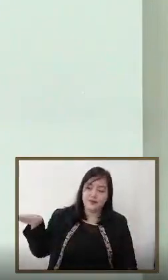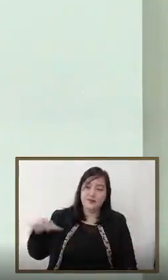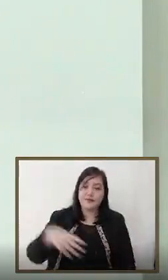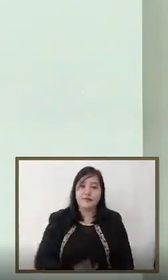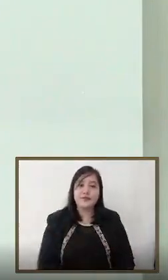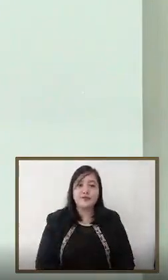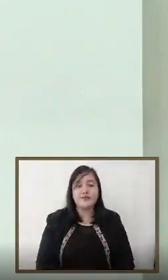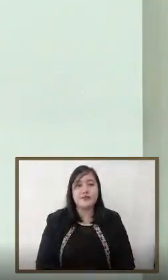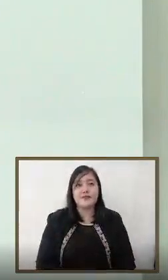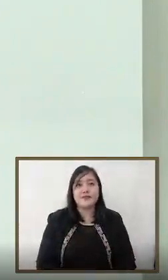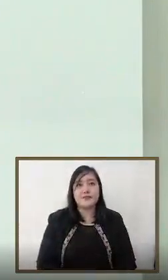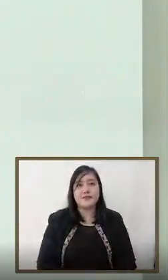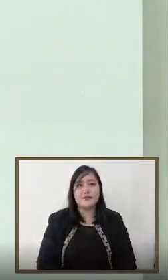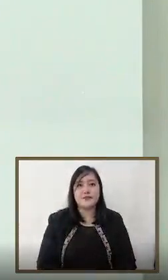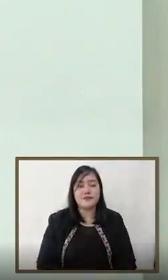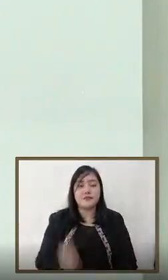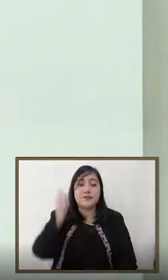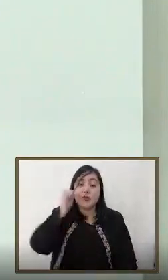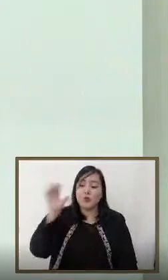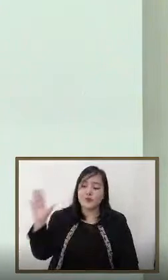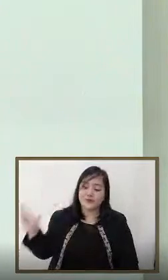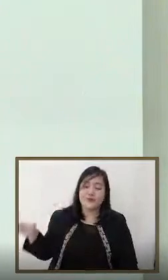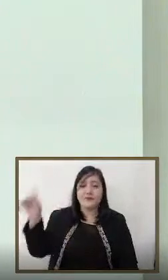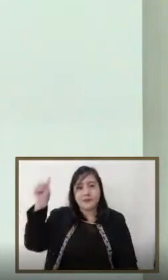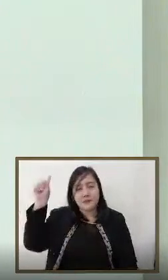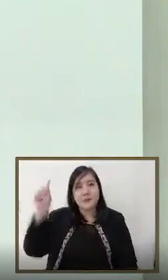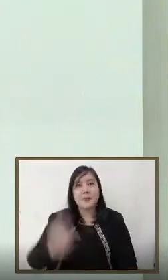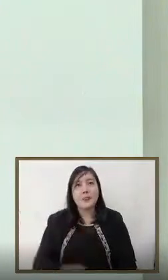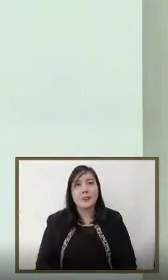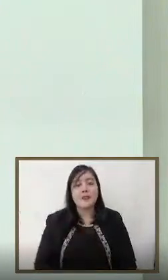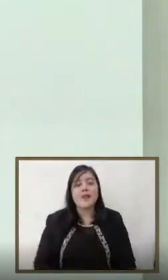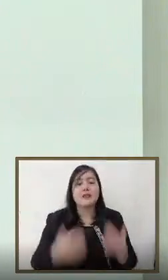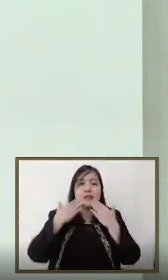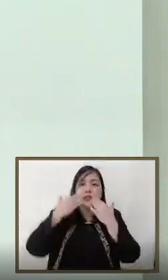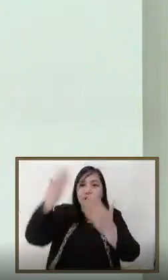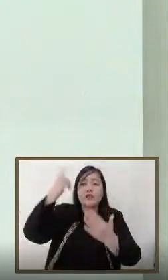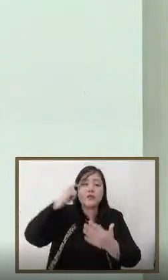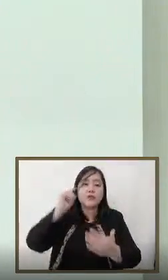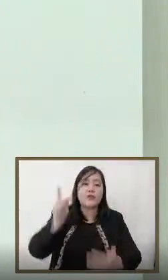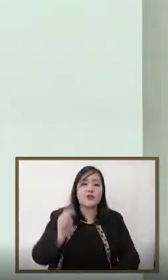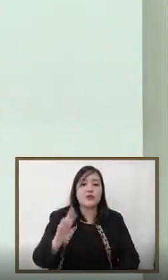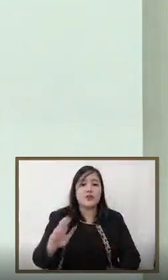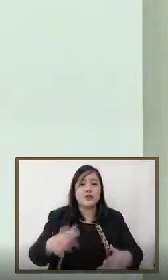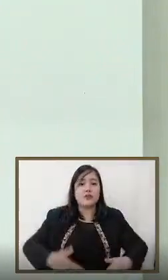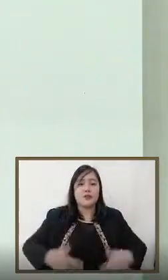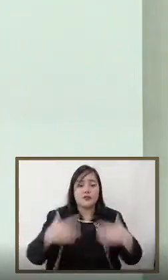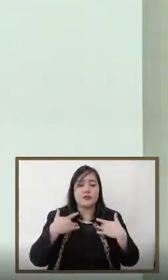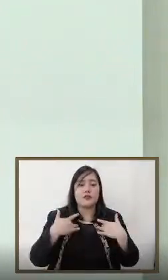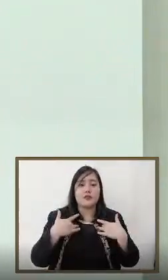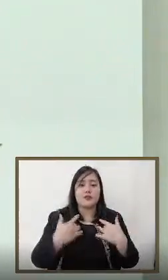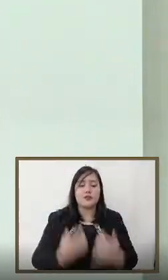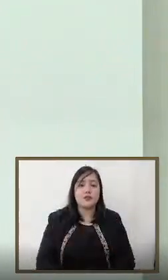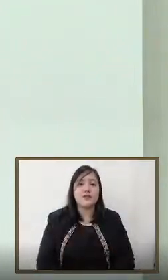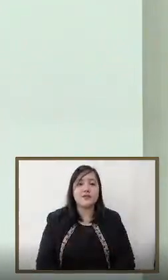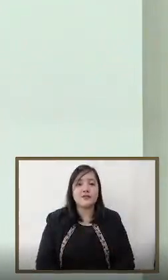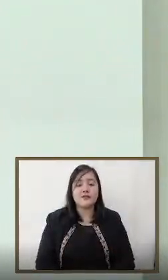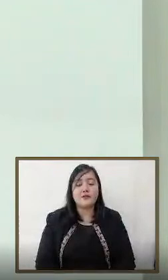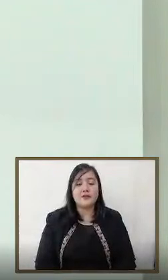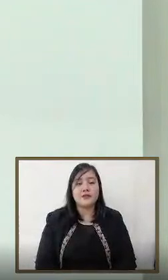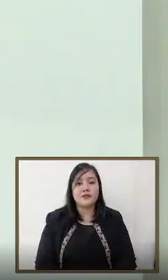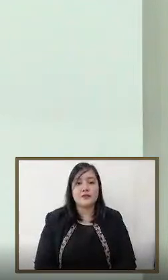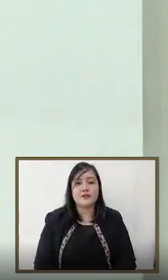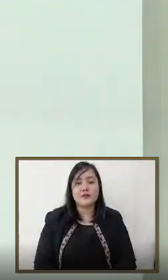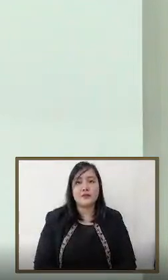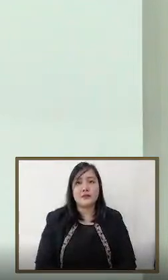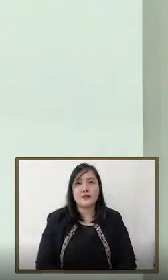talaga. Just to thank the Lord for them, for their lives. Kilala niyo po yung kayo, ng mga nag-influence sa akin, ng mga pastors, Pastor